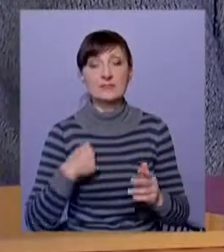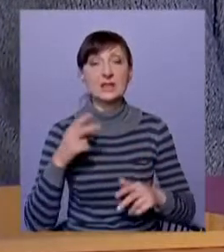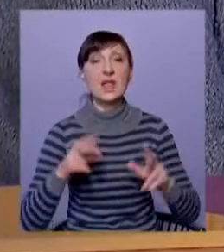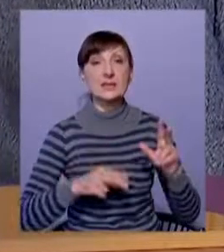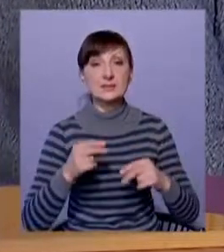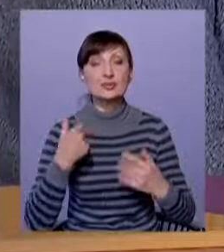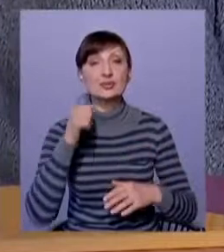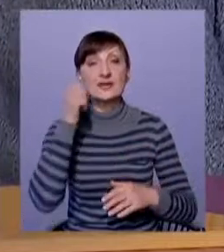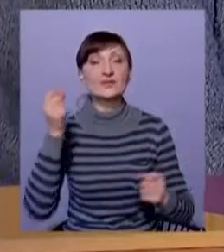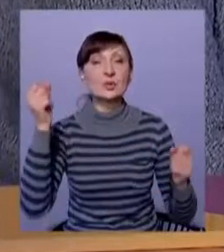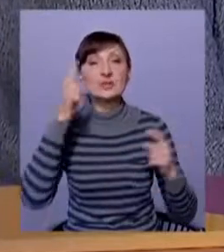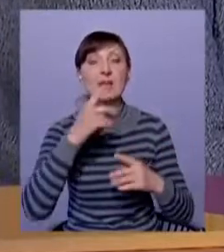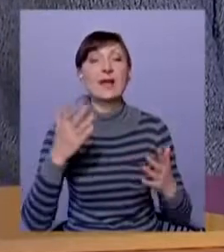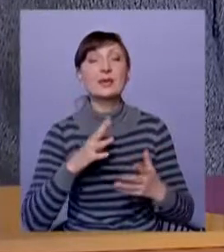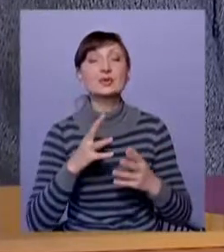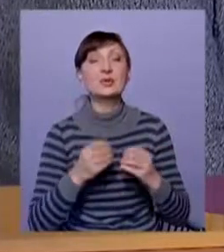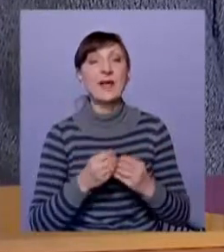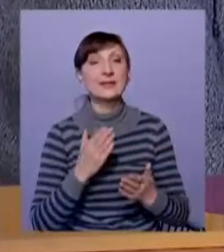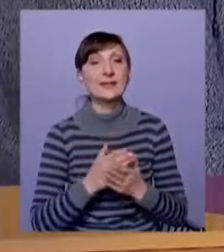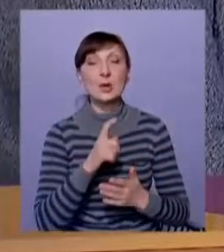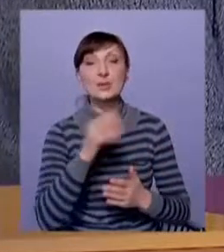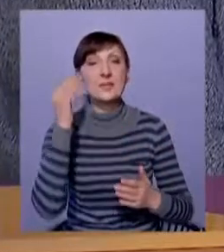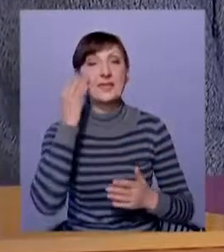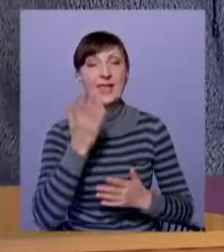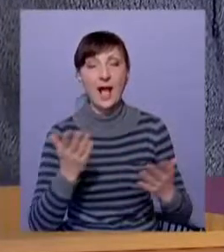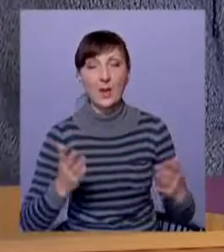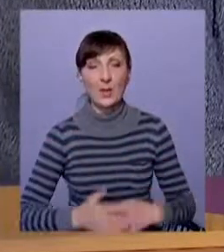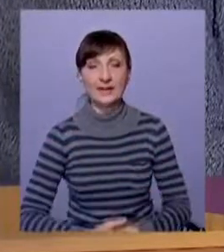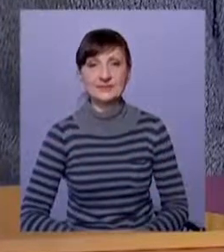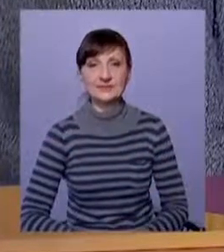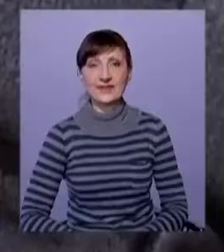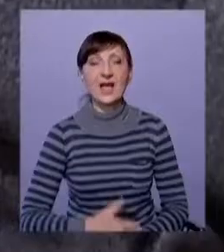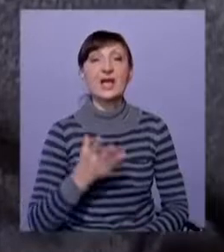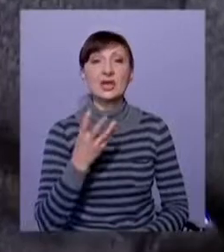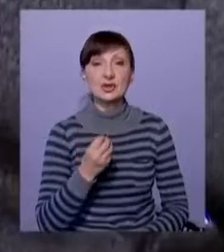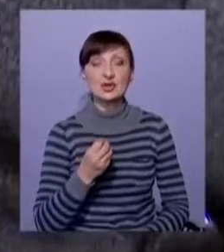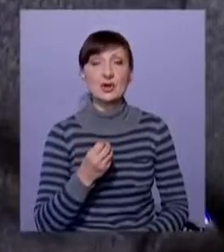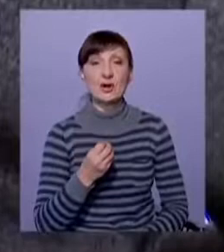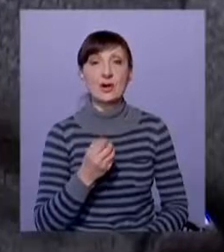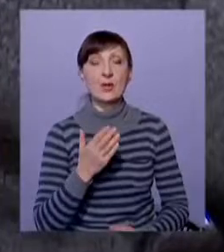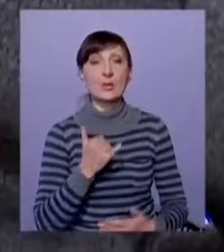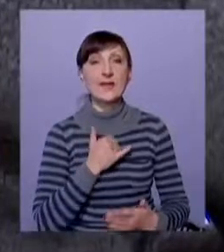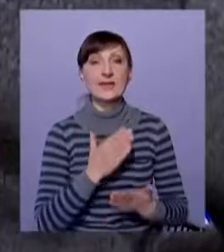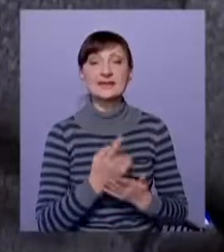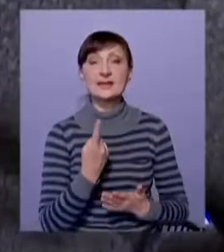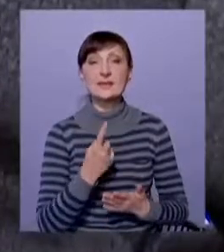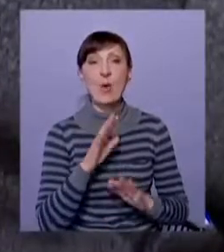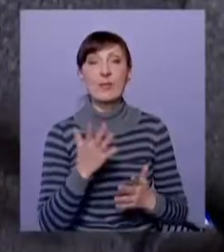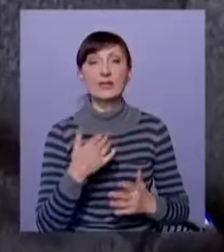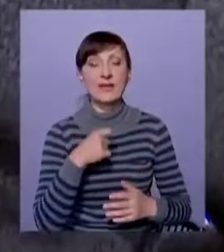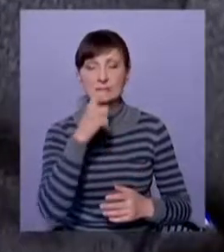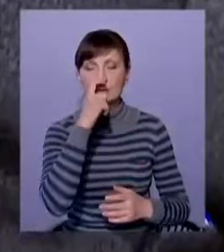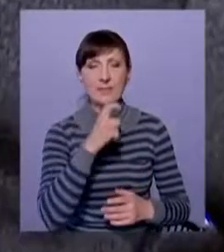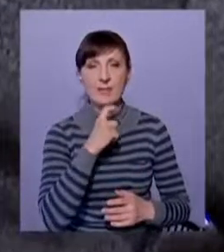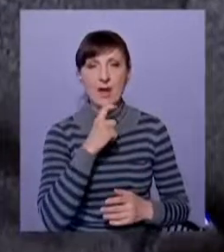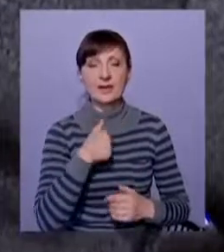уже завтра узнаем какие-то определенные результаты. Гульнара Дулдашевна, и еще я бы хотел продолжить. У меня есть один момент, который я не до конца понимаю. Вот